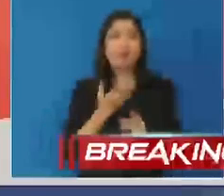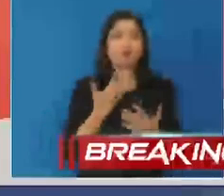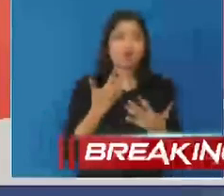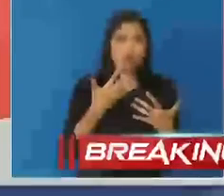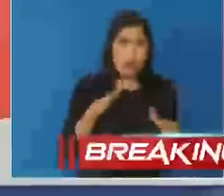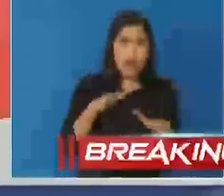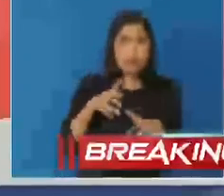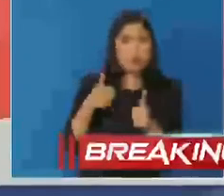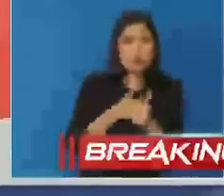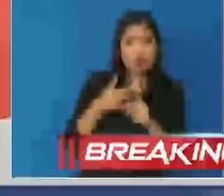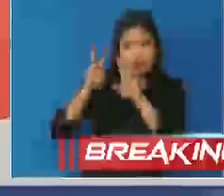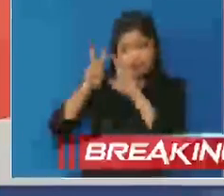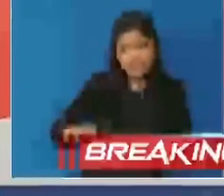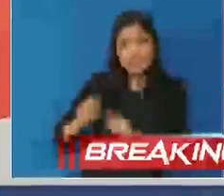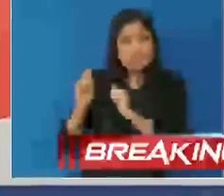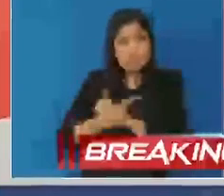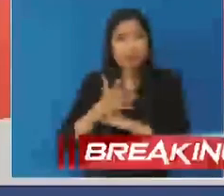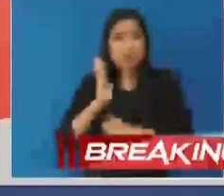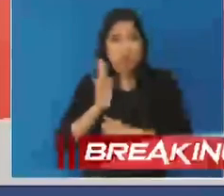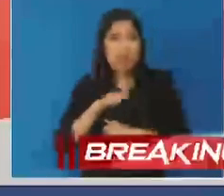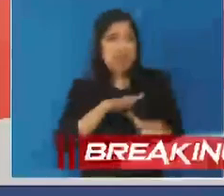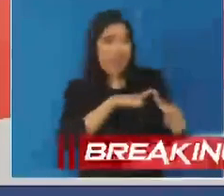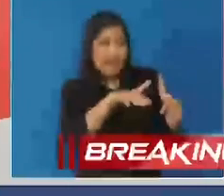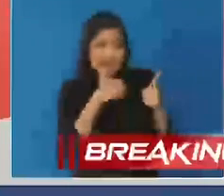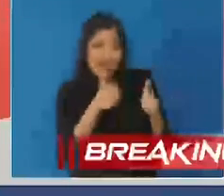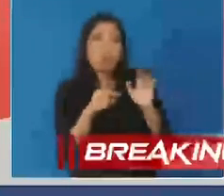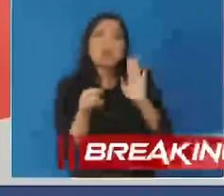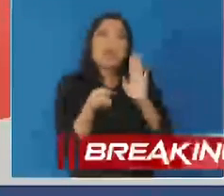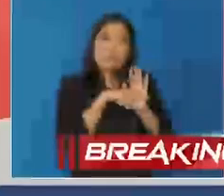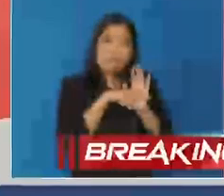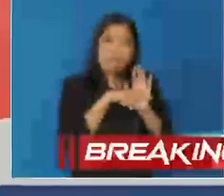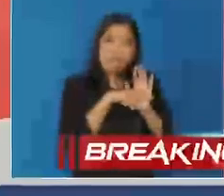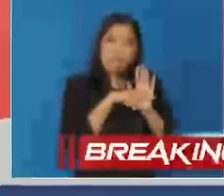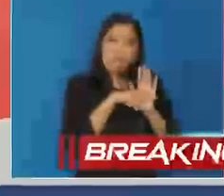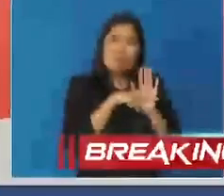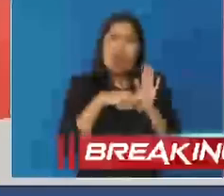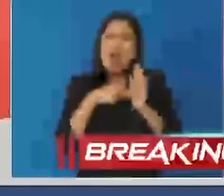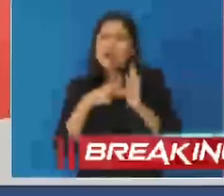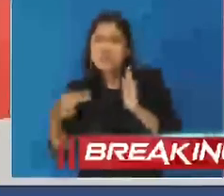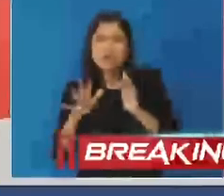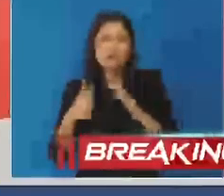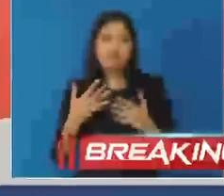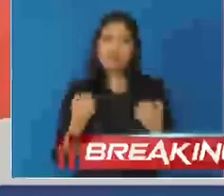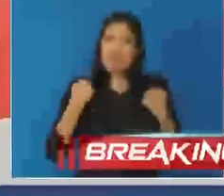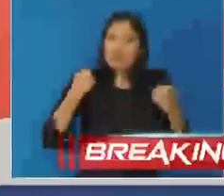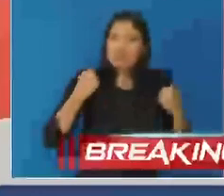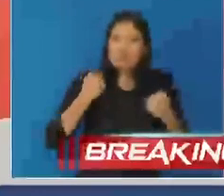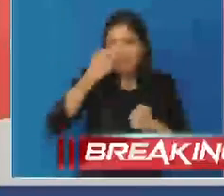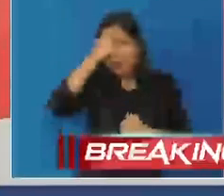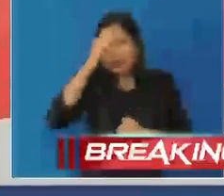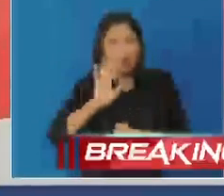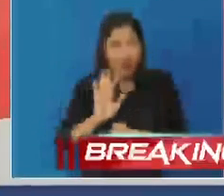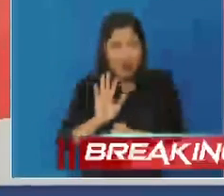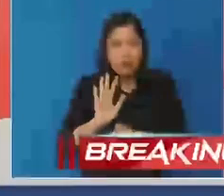dan hasilnya negatif jangan memaknai bahwa anda bebas dari penyakit ini karena